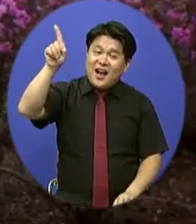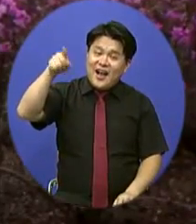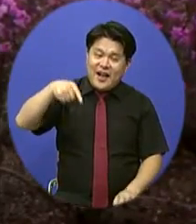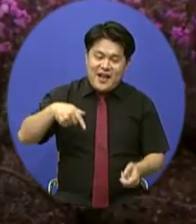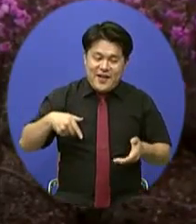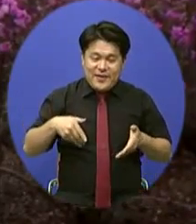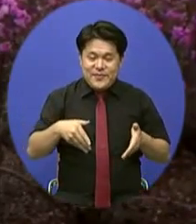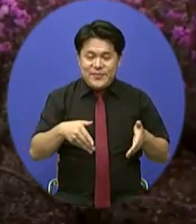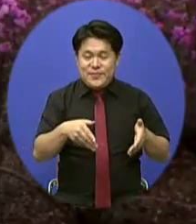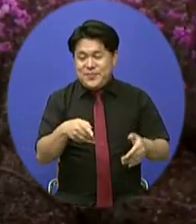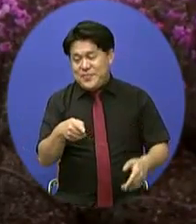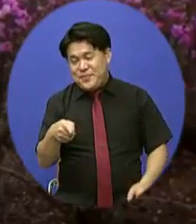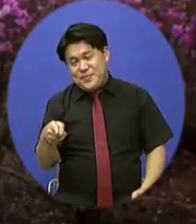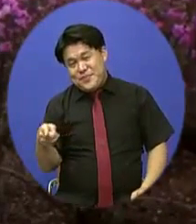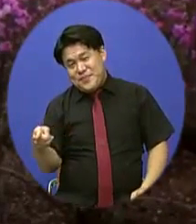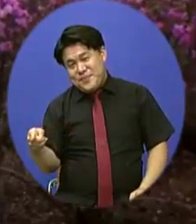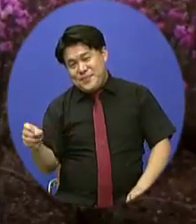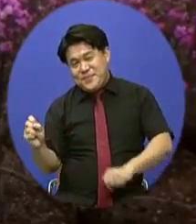길가에 빛들네